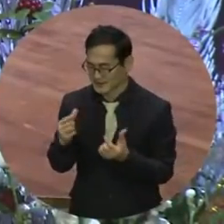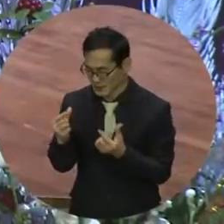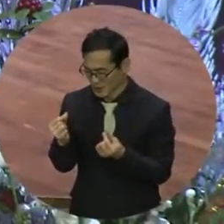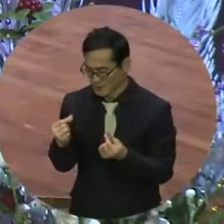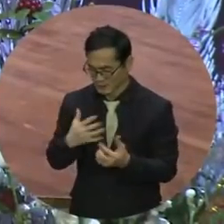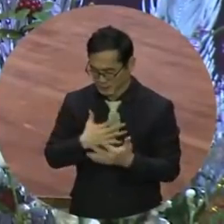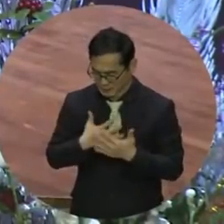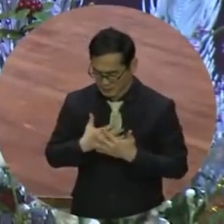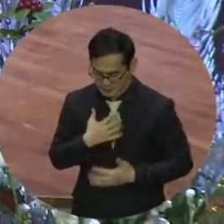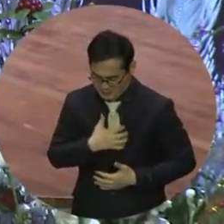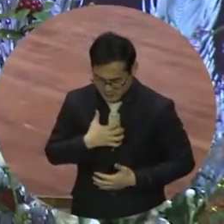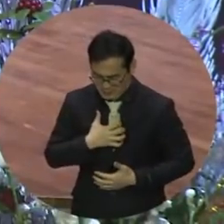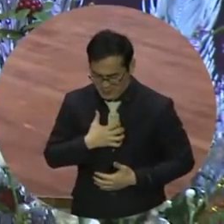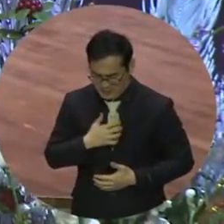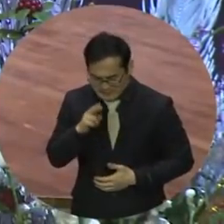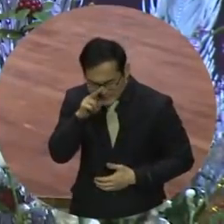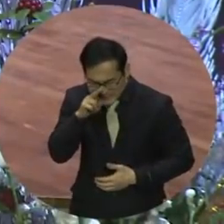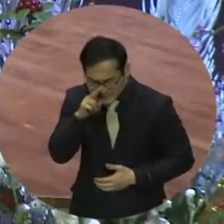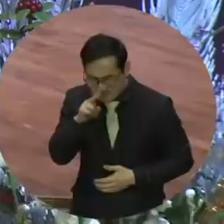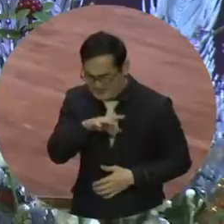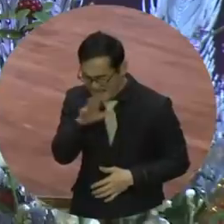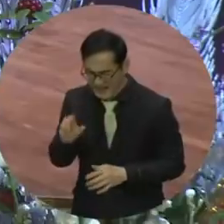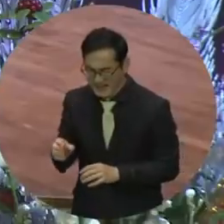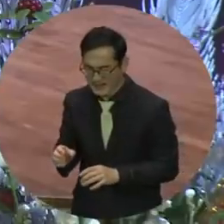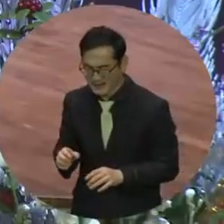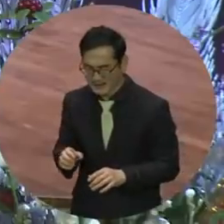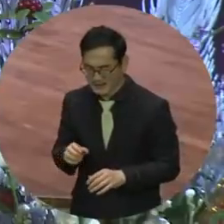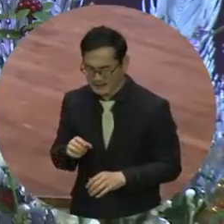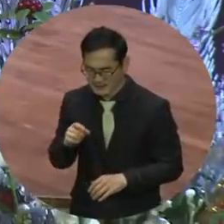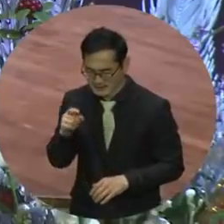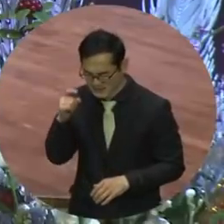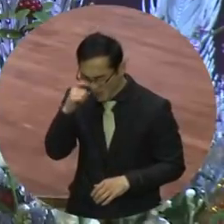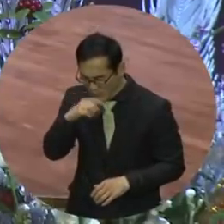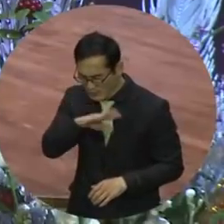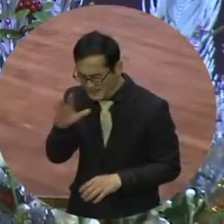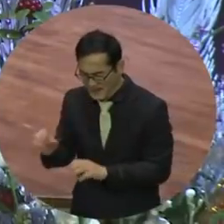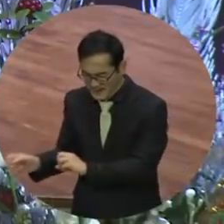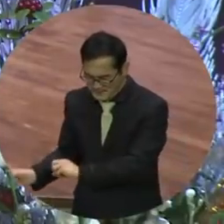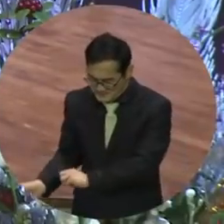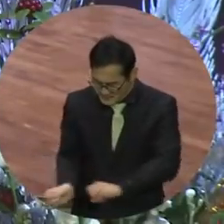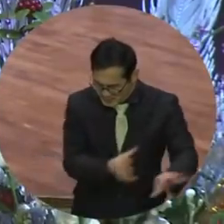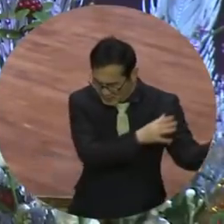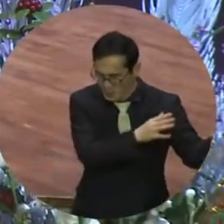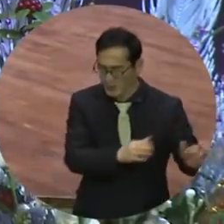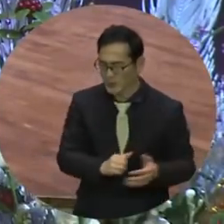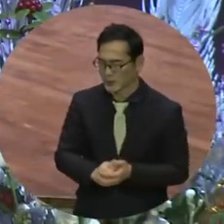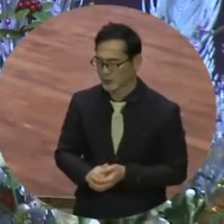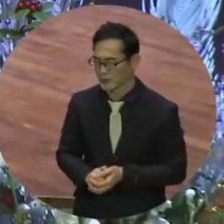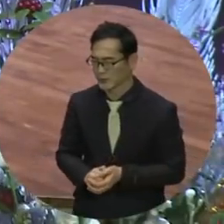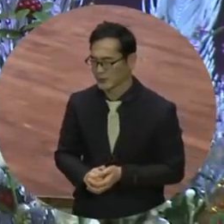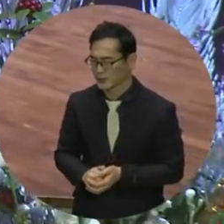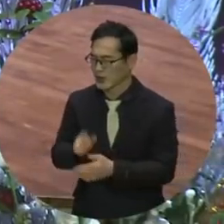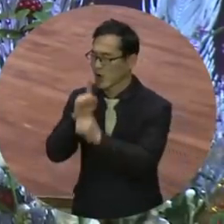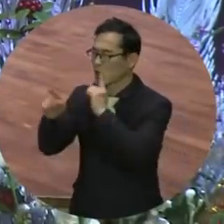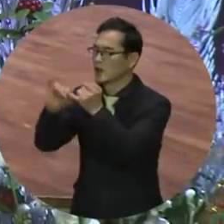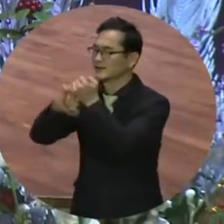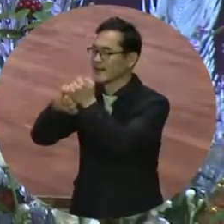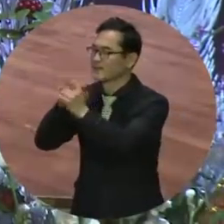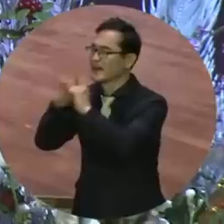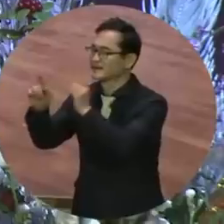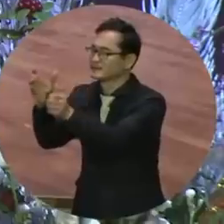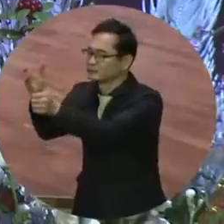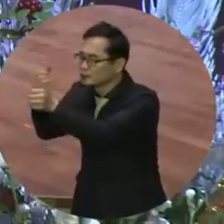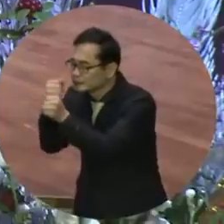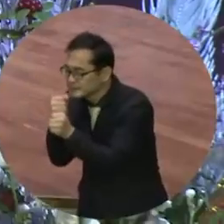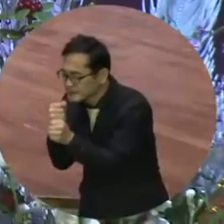초조, 시기, 질투, 모든 창세의 참다 기꺼기들 오늘 이후로 다 버리고 이제는 참으로 언약 잡고 주